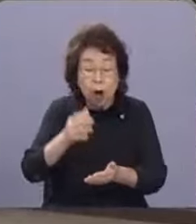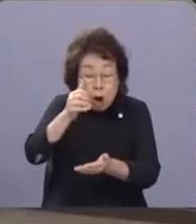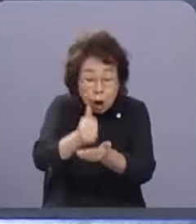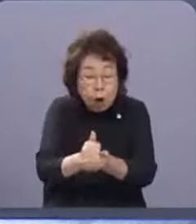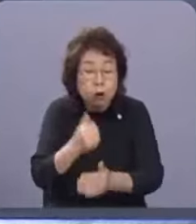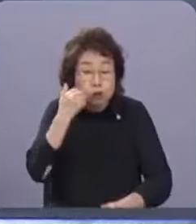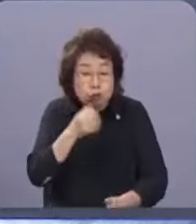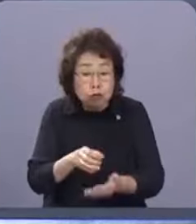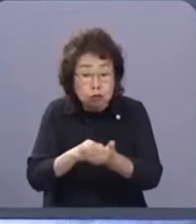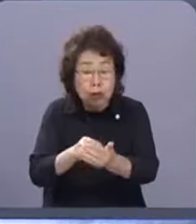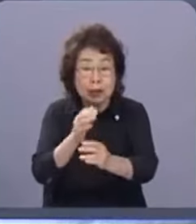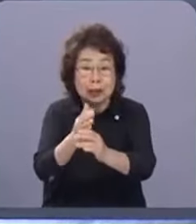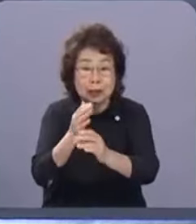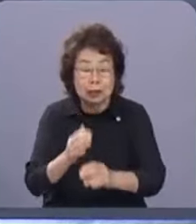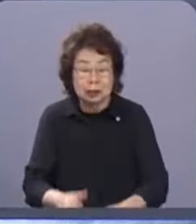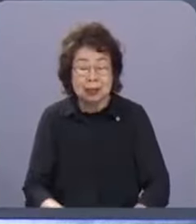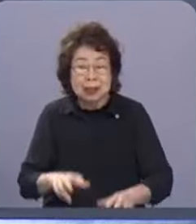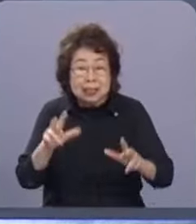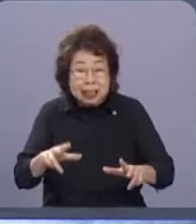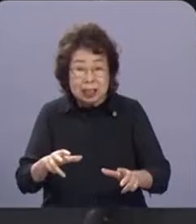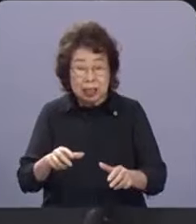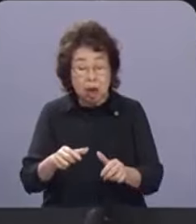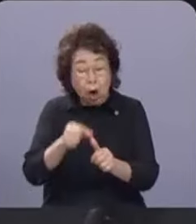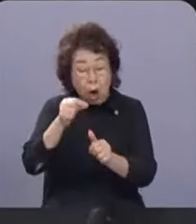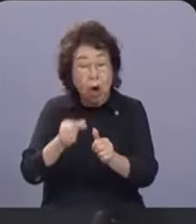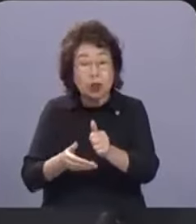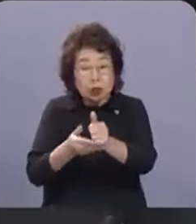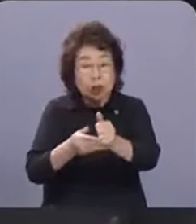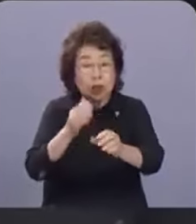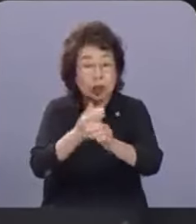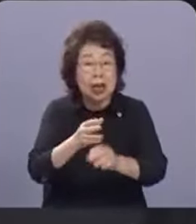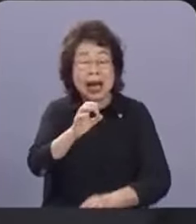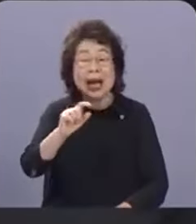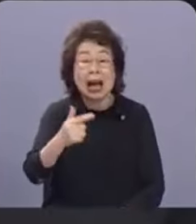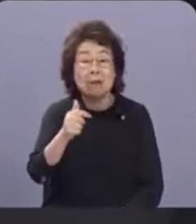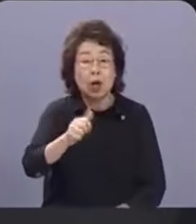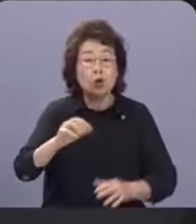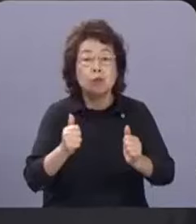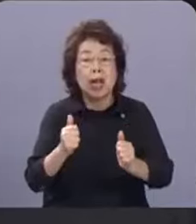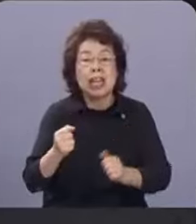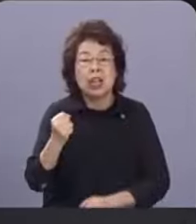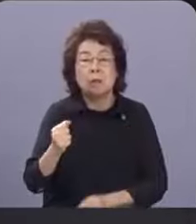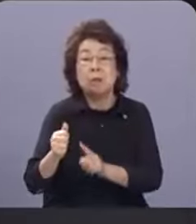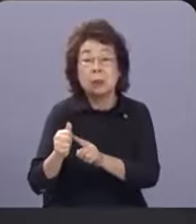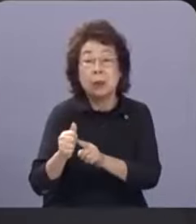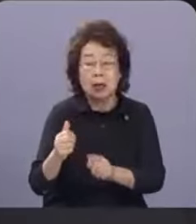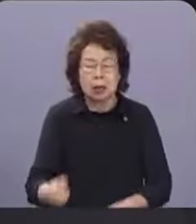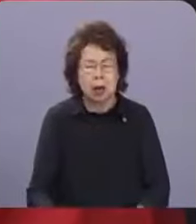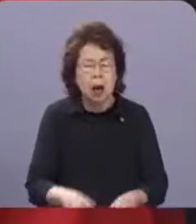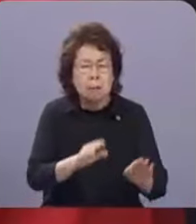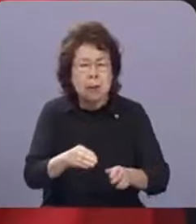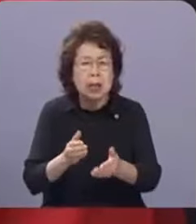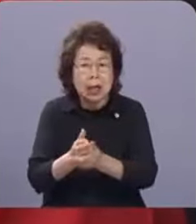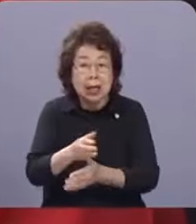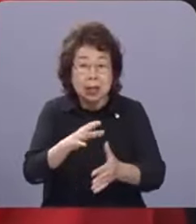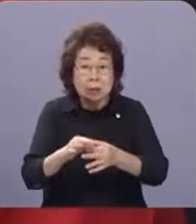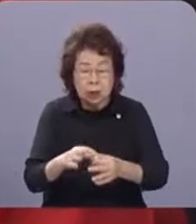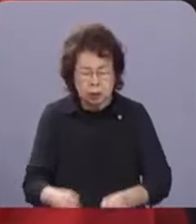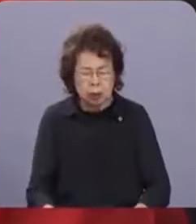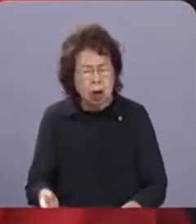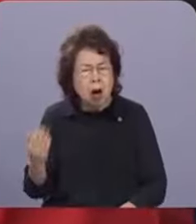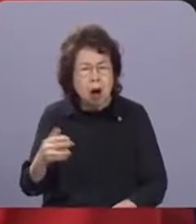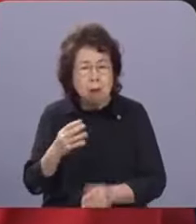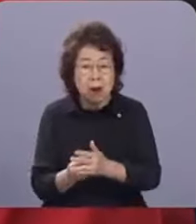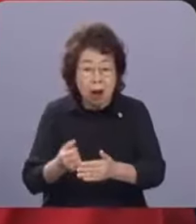인선이 진행 중입니다 현재 단수 추천된 인사는 안병길 국민의 힘 전 의원으로 해양 수산부 임명 즉